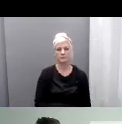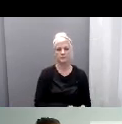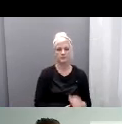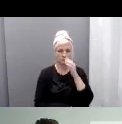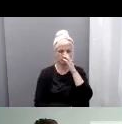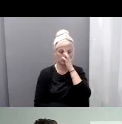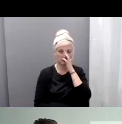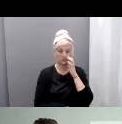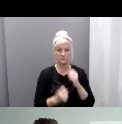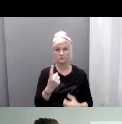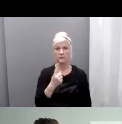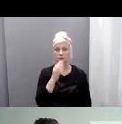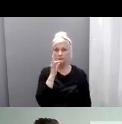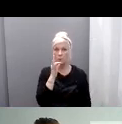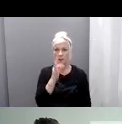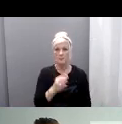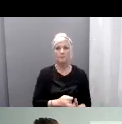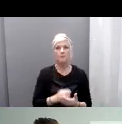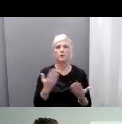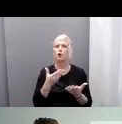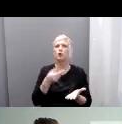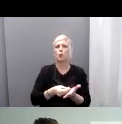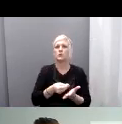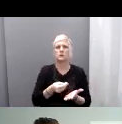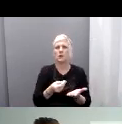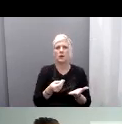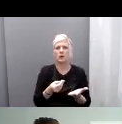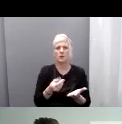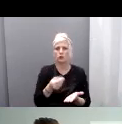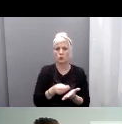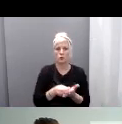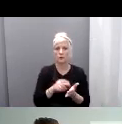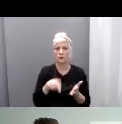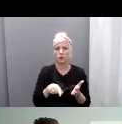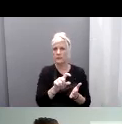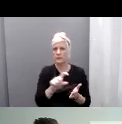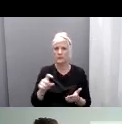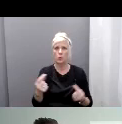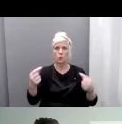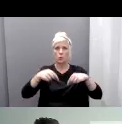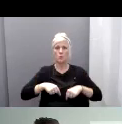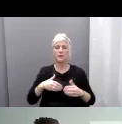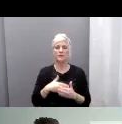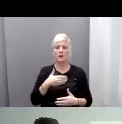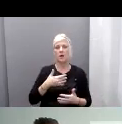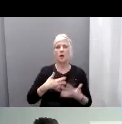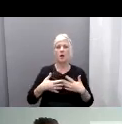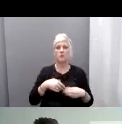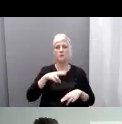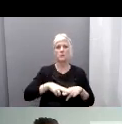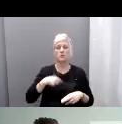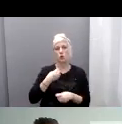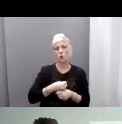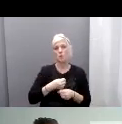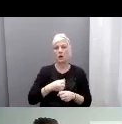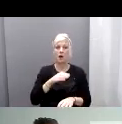Vi har en till fråga. Vad kostar det för att få er att komma till arbetsplatsen? Jag arbetar på ett assistansbolag